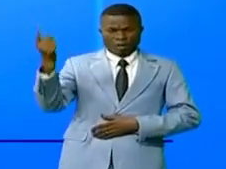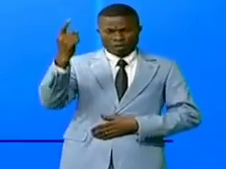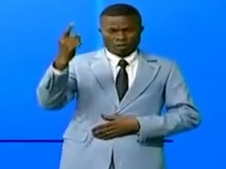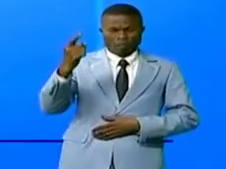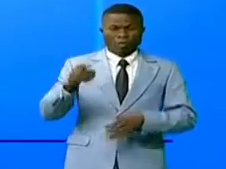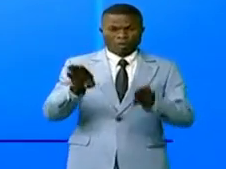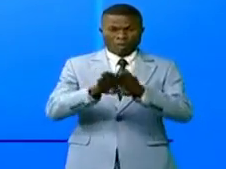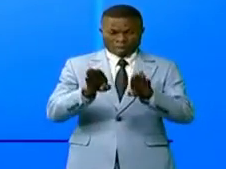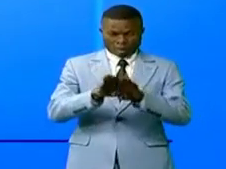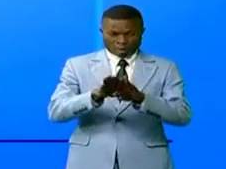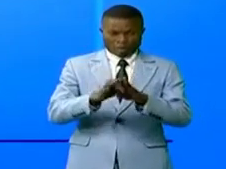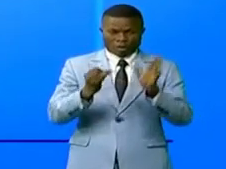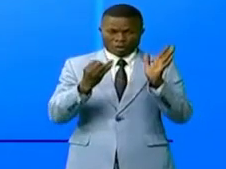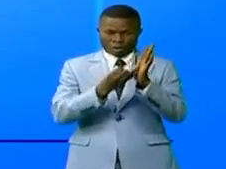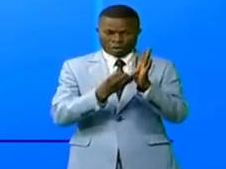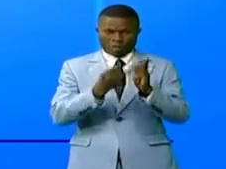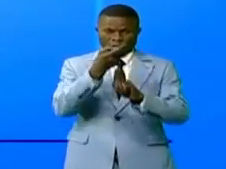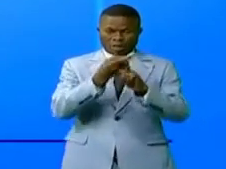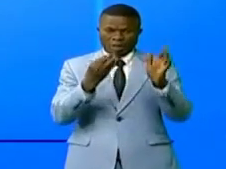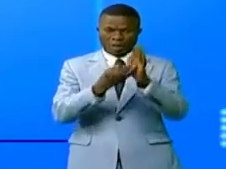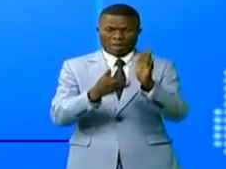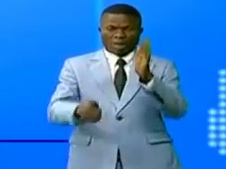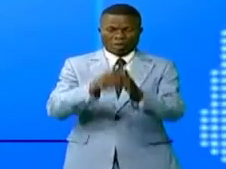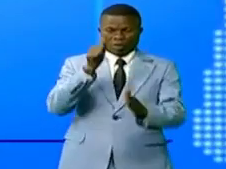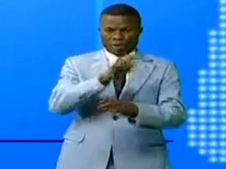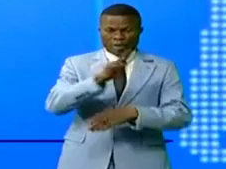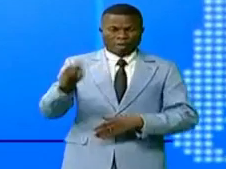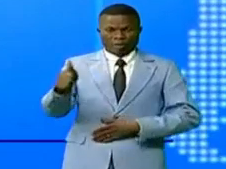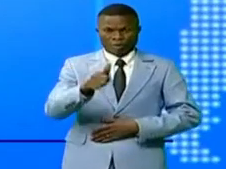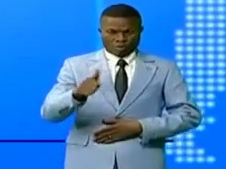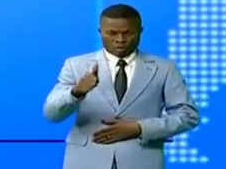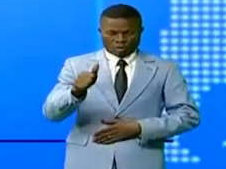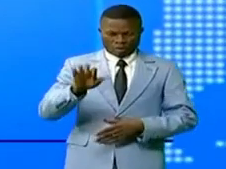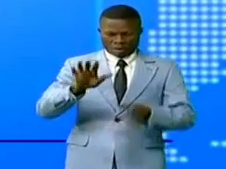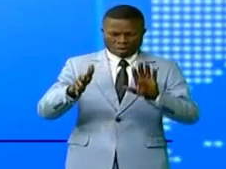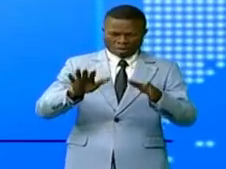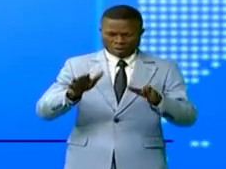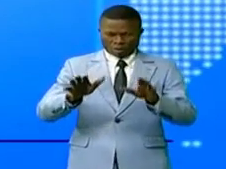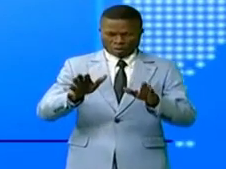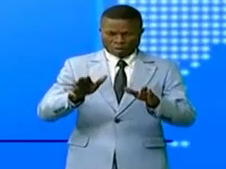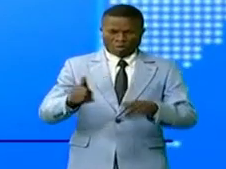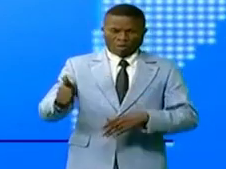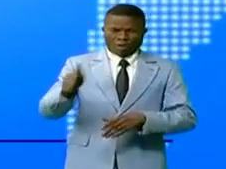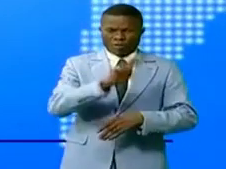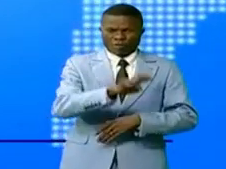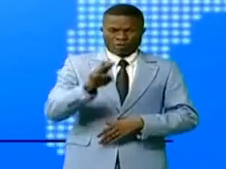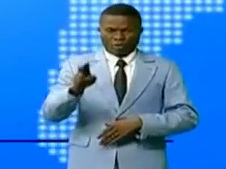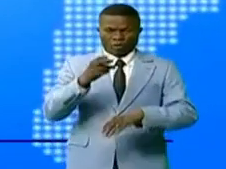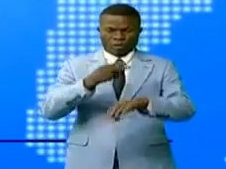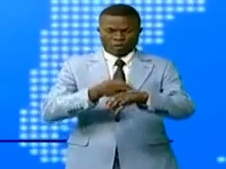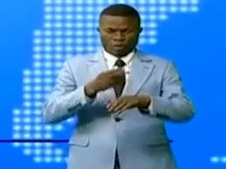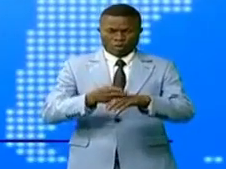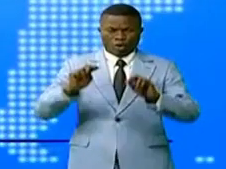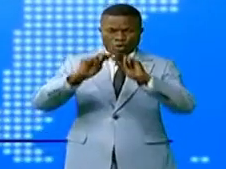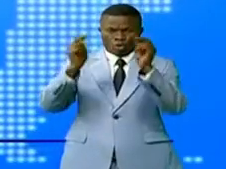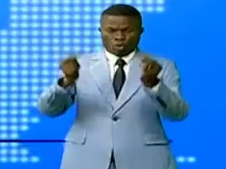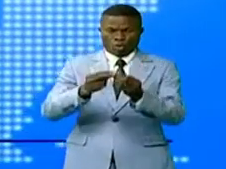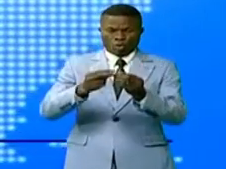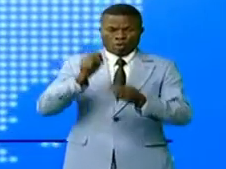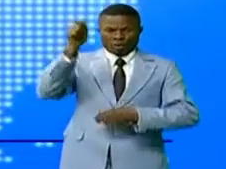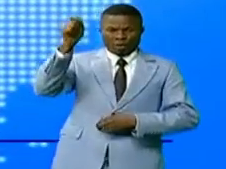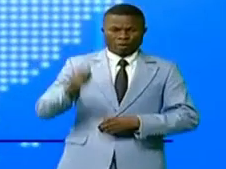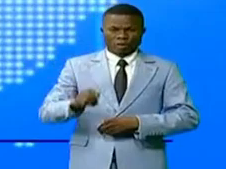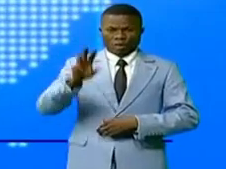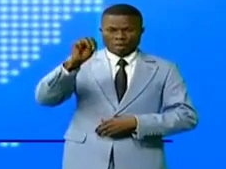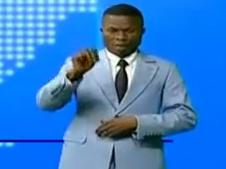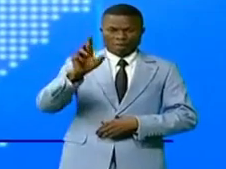dans la nuit du dimanche 7 novembre 2021 aux environs de 22h, le mouvement insurrectionnel